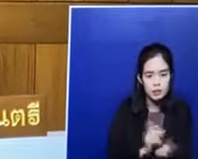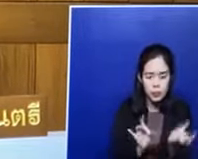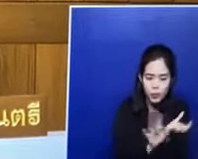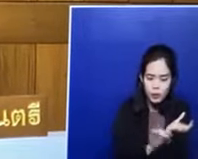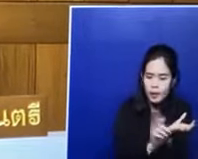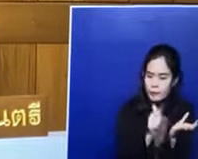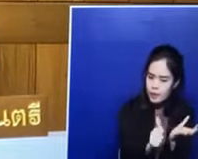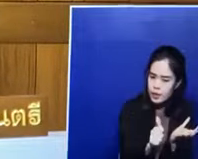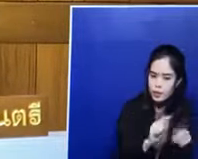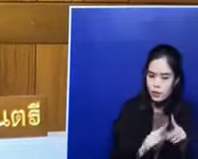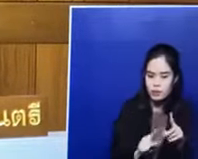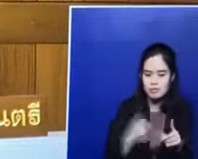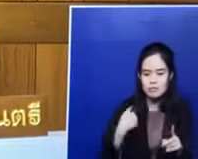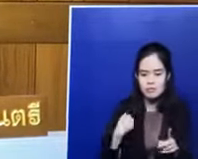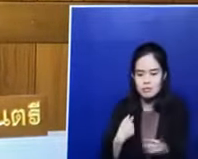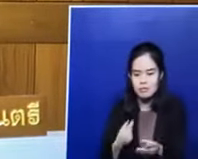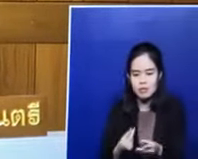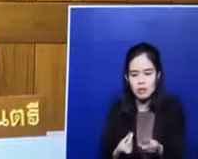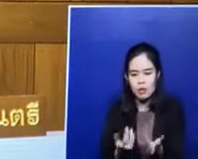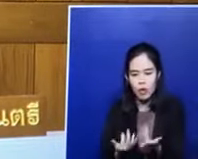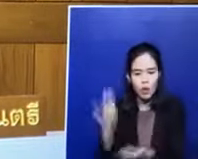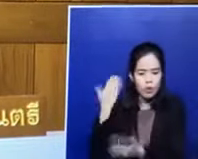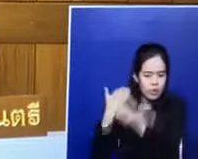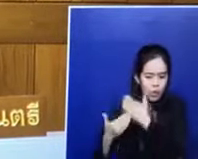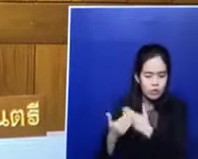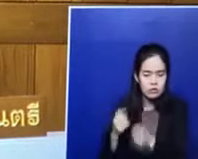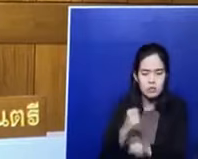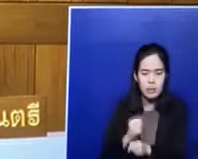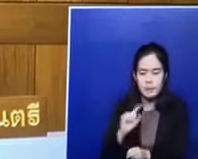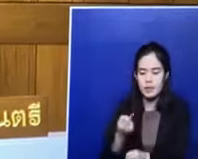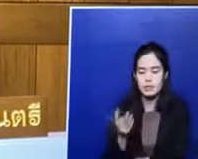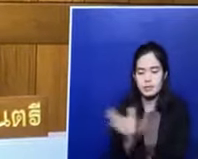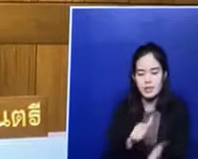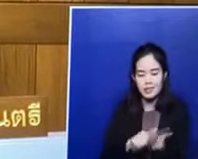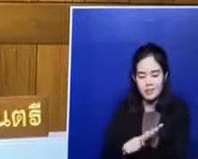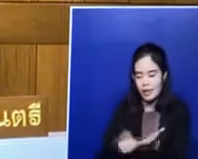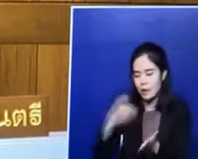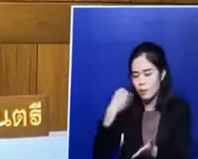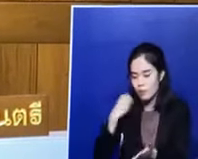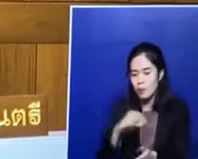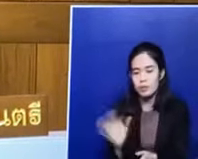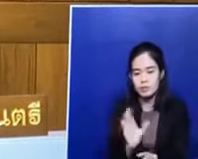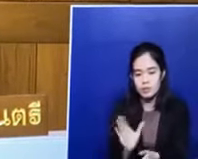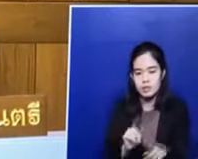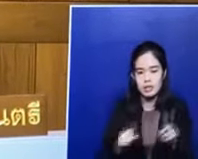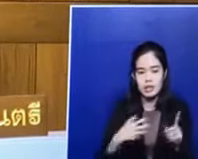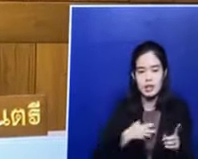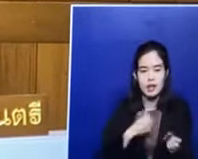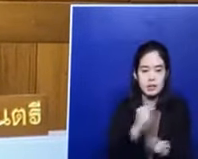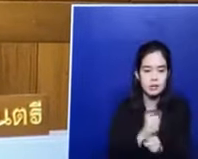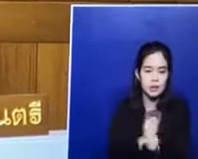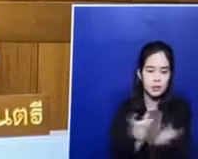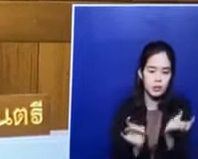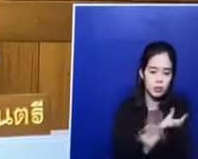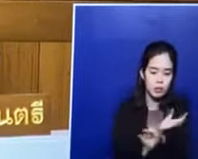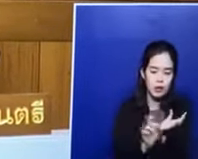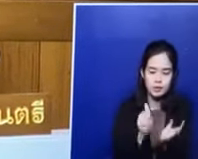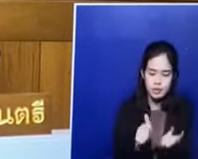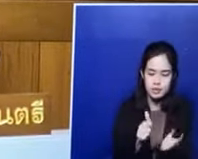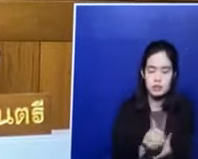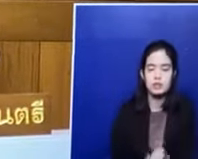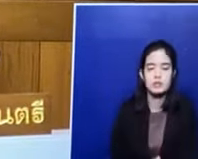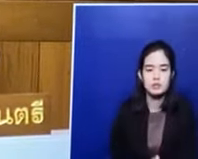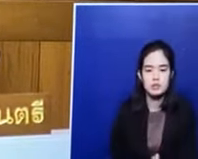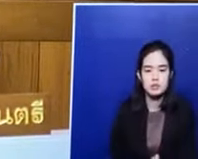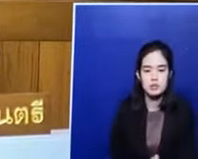อบด้วยแล้วกัน7กรณีงบประมาณของจังหวัดและกลุ่มจังหวัดผู้ดำเนินการในพื้นที่จะดำเนินการแผนงานโครงการในความรับผิดชอบของหน่วยงานที่สังกัดก่อนแล้ว